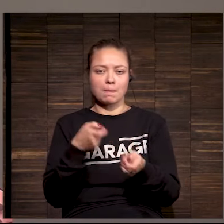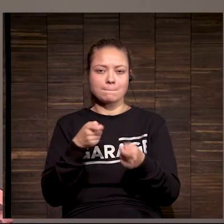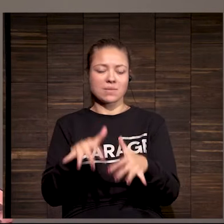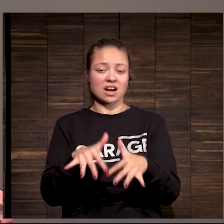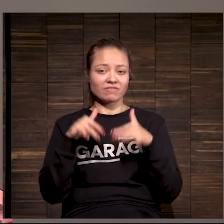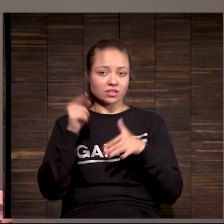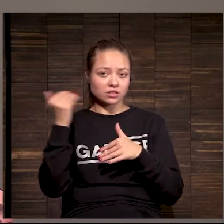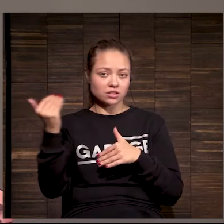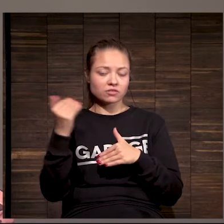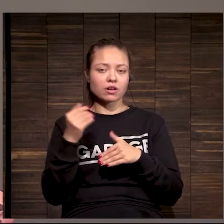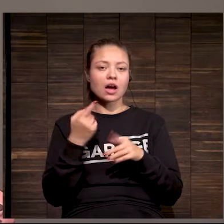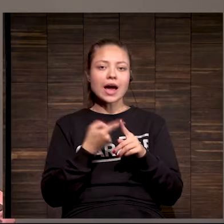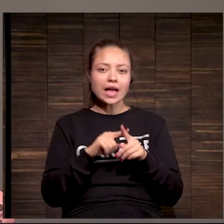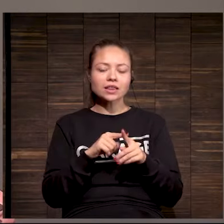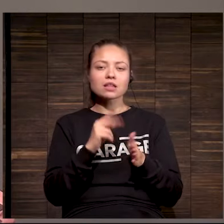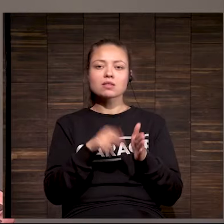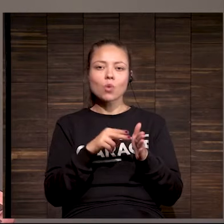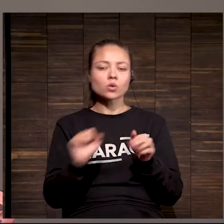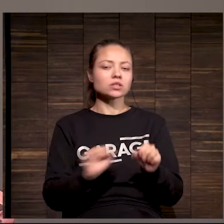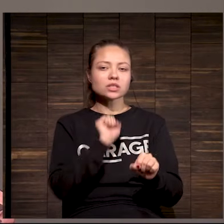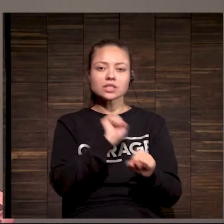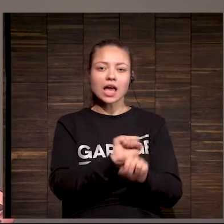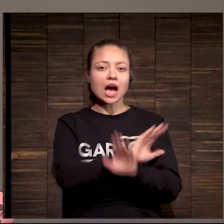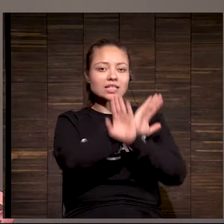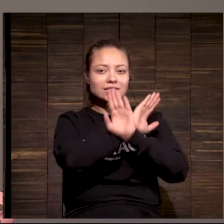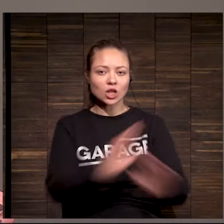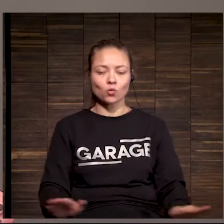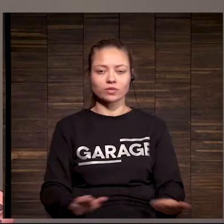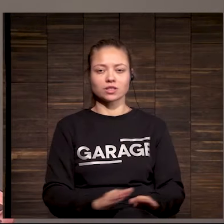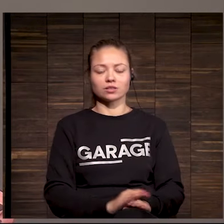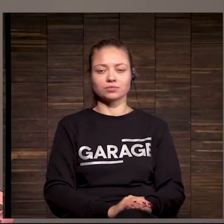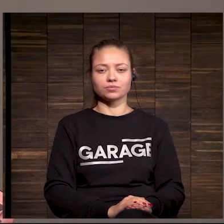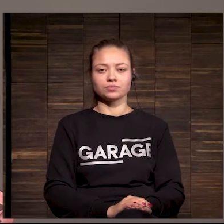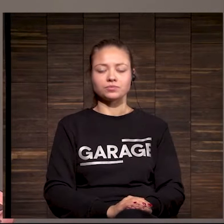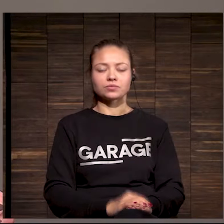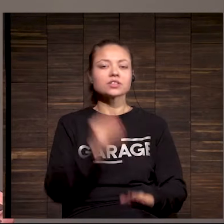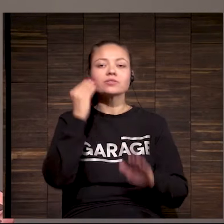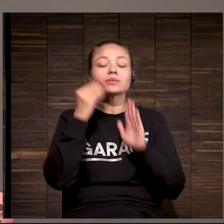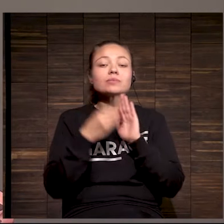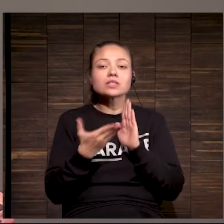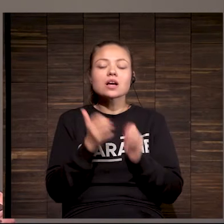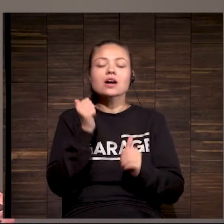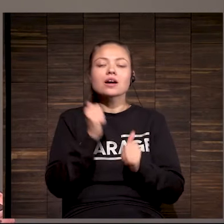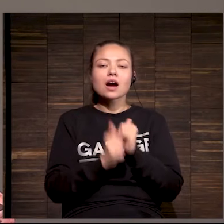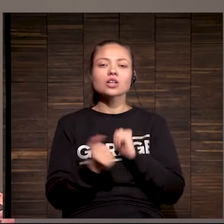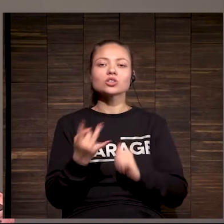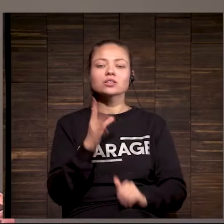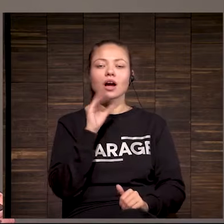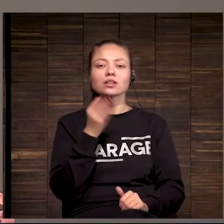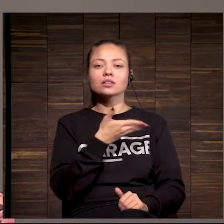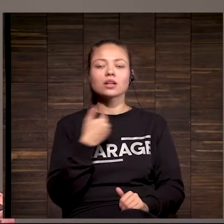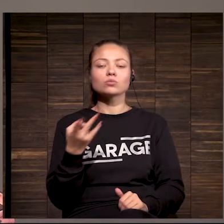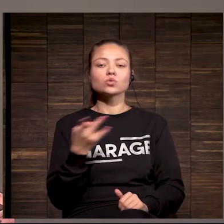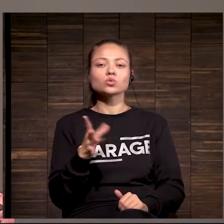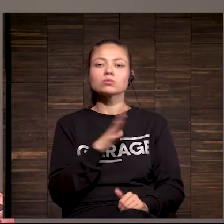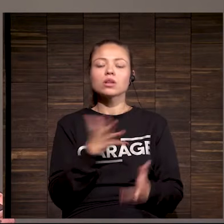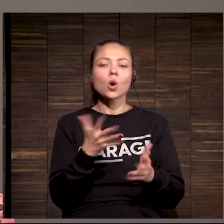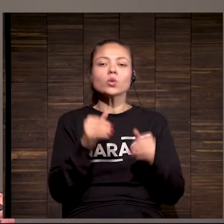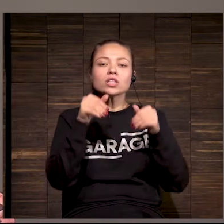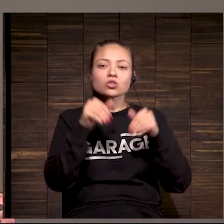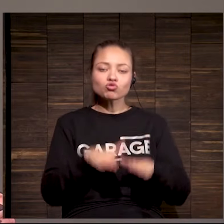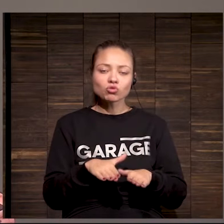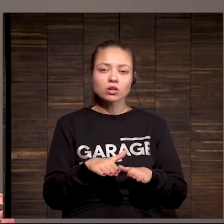этот поезд не остановится то есть каждый раз когда нам нужно было какое-то решение